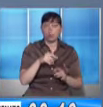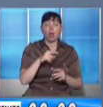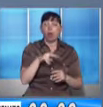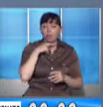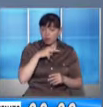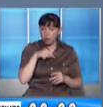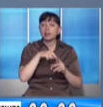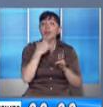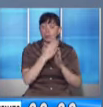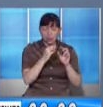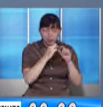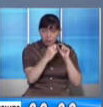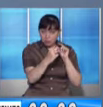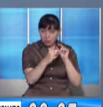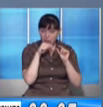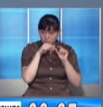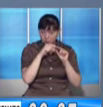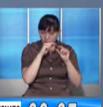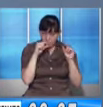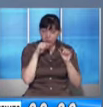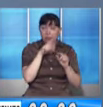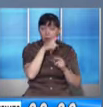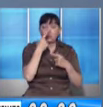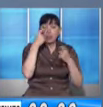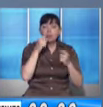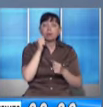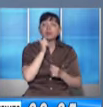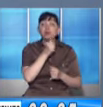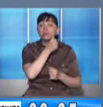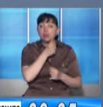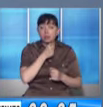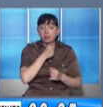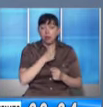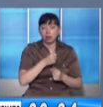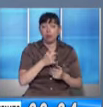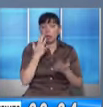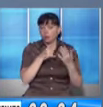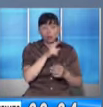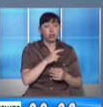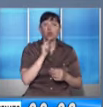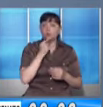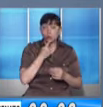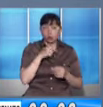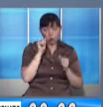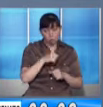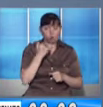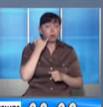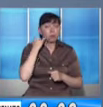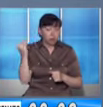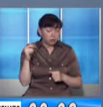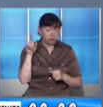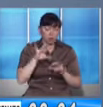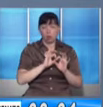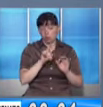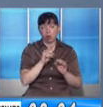este un capitol în această declarație unde este informație confidențială și dacă nu le este greu să telefoneze la ANI și ANI o să